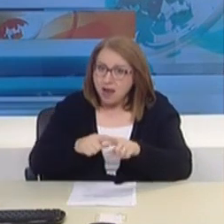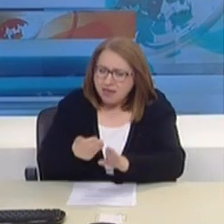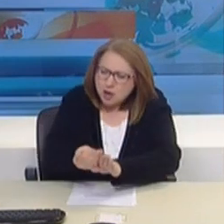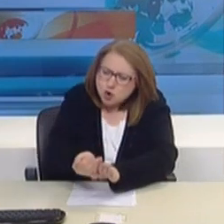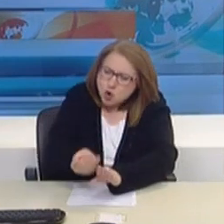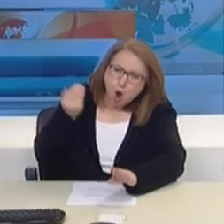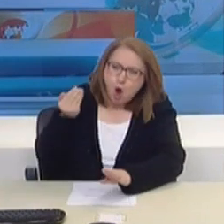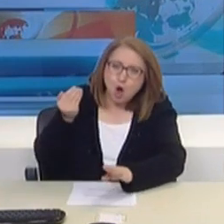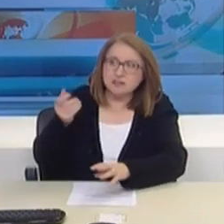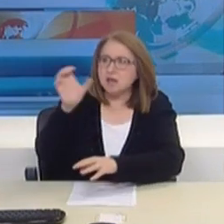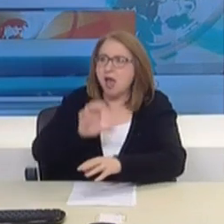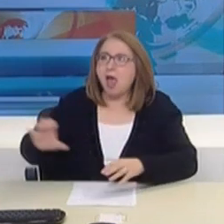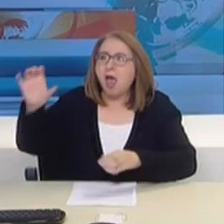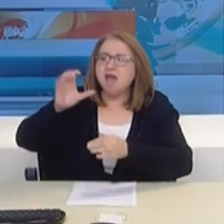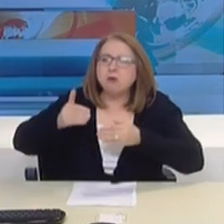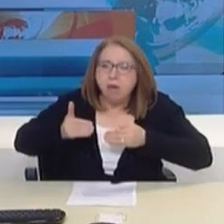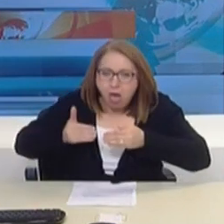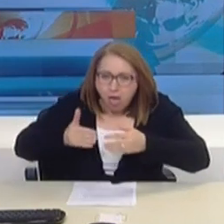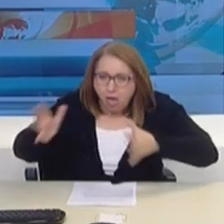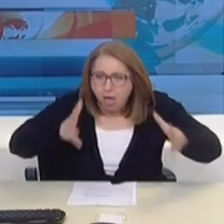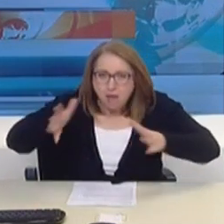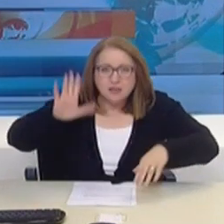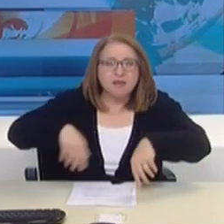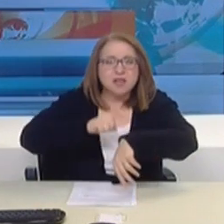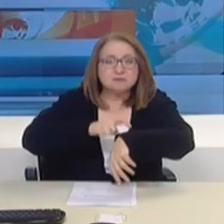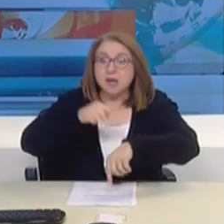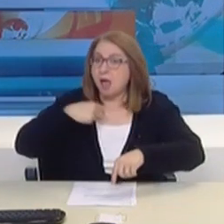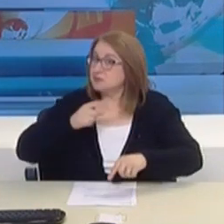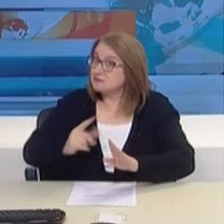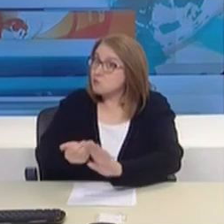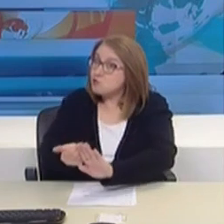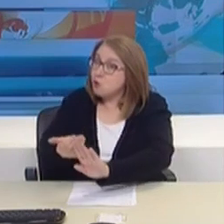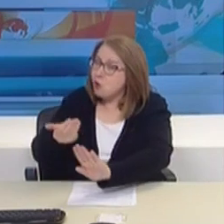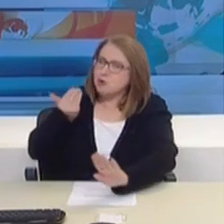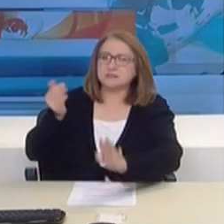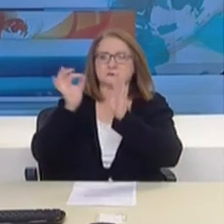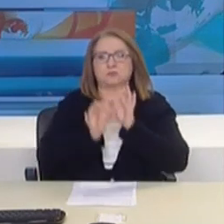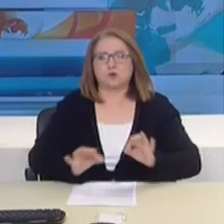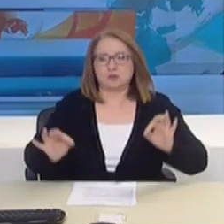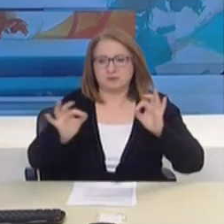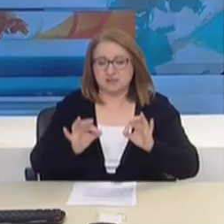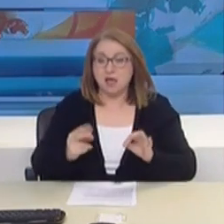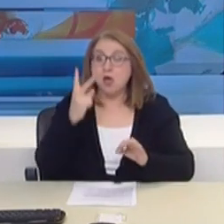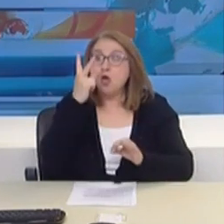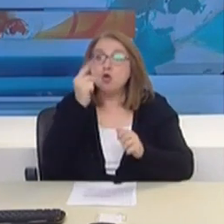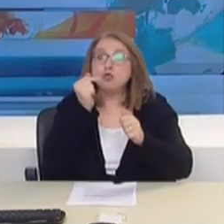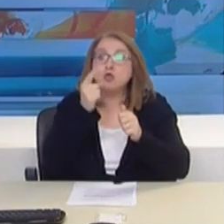άλλες ευρωπαϊκές χώρες. Από τα μέσα Ιανουαρίου μέχρι σήμερα, δηλαδή επί 2,5